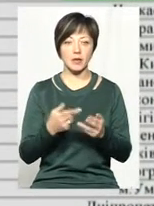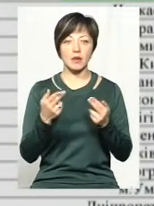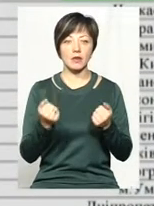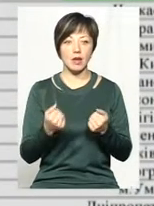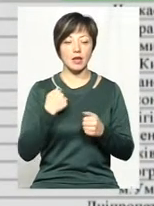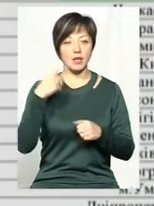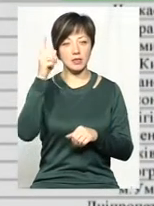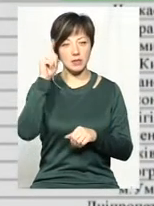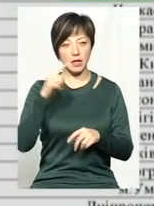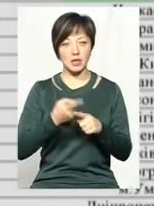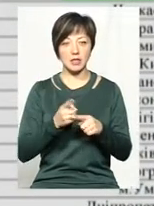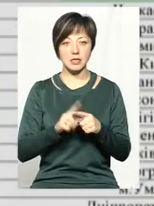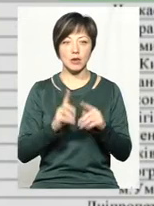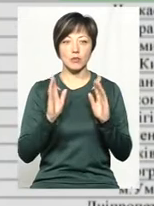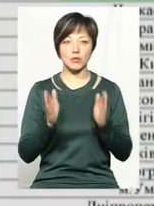наскільки я знаю, це будуть